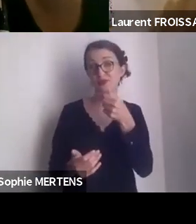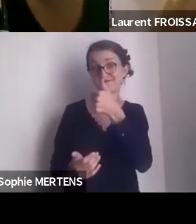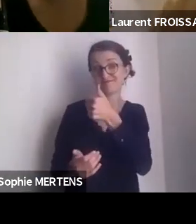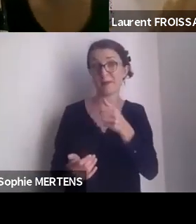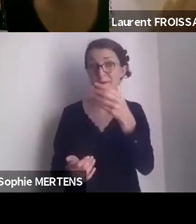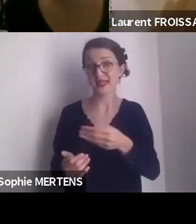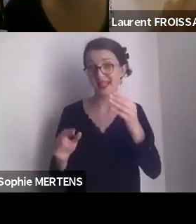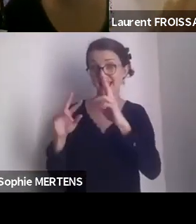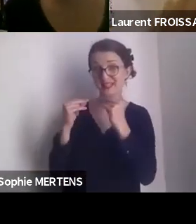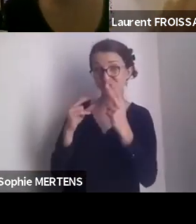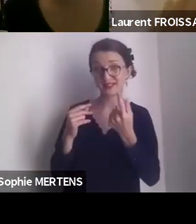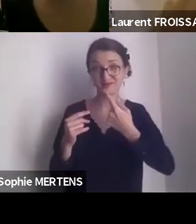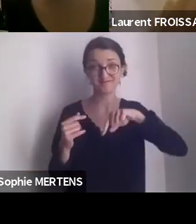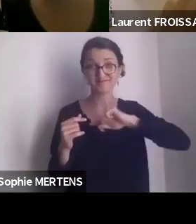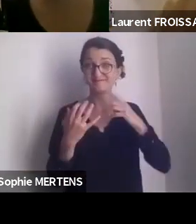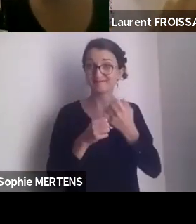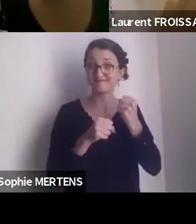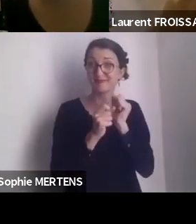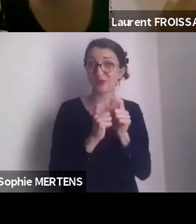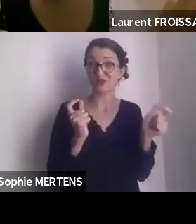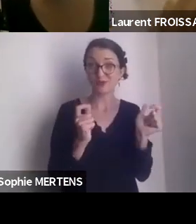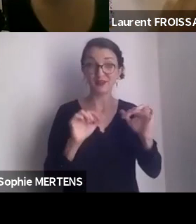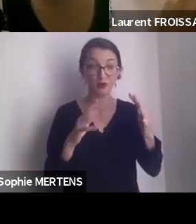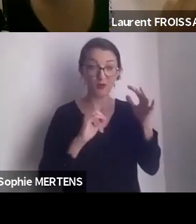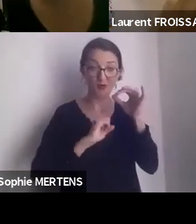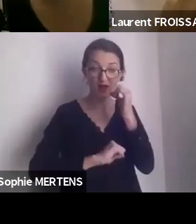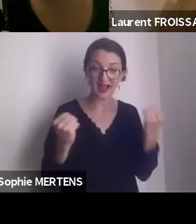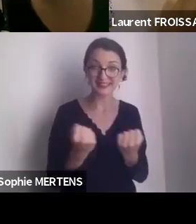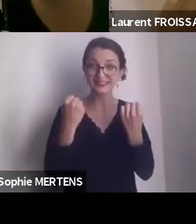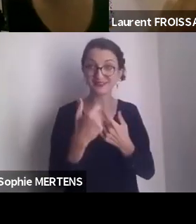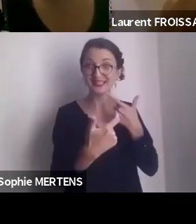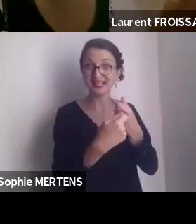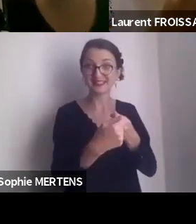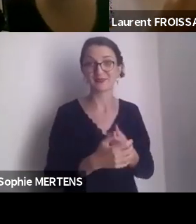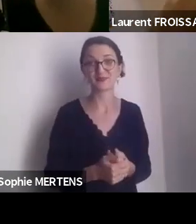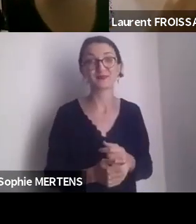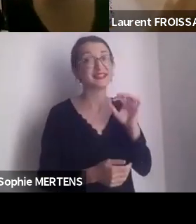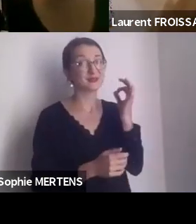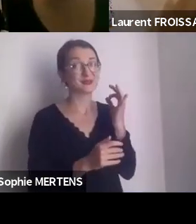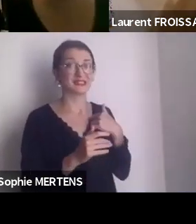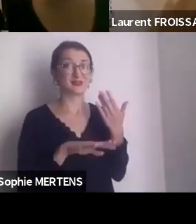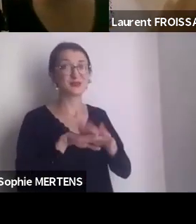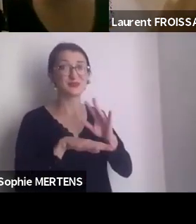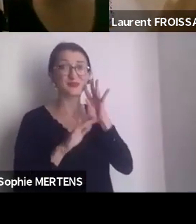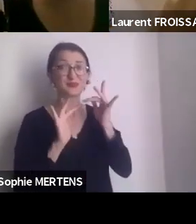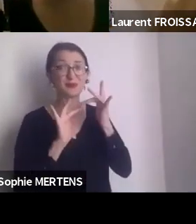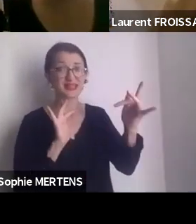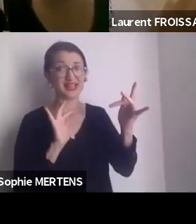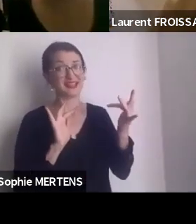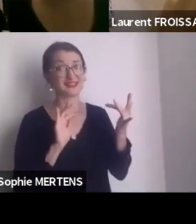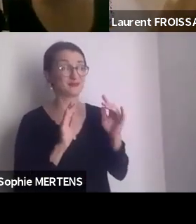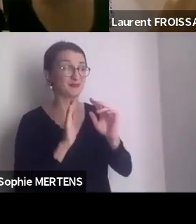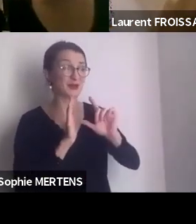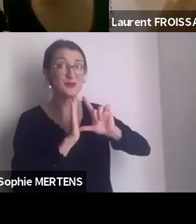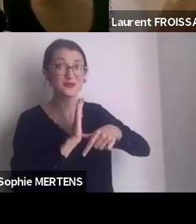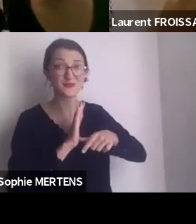vivons. Oui, alors bien sûr, c'est une demi-heure de webinaire, c'est très court pour essayer de vous donner un maximum d'informations,